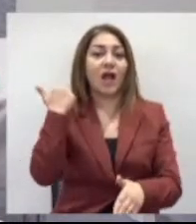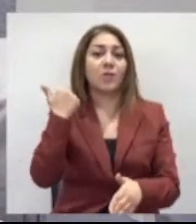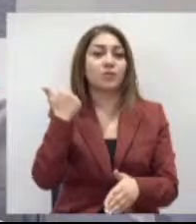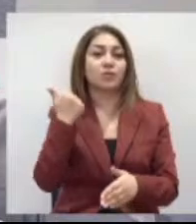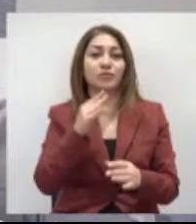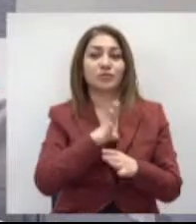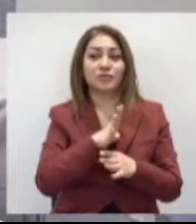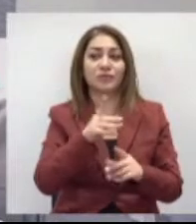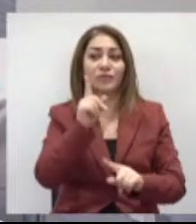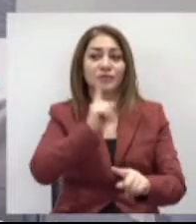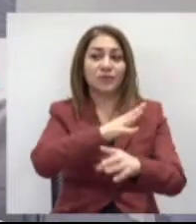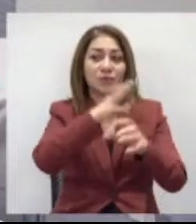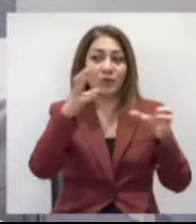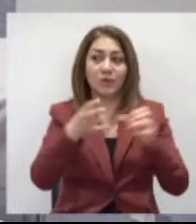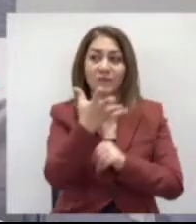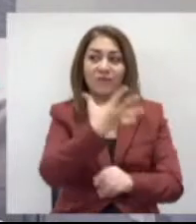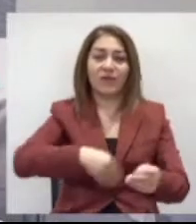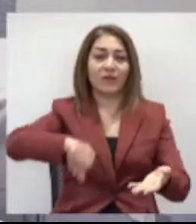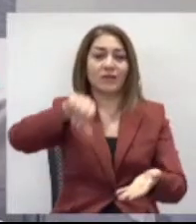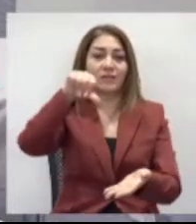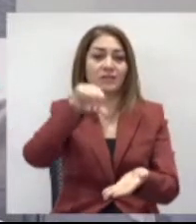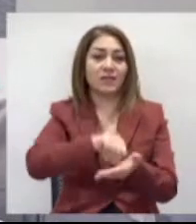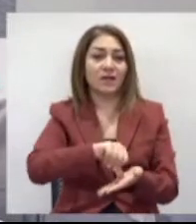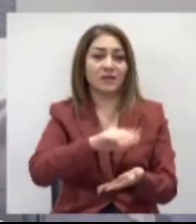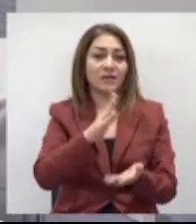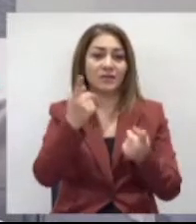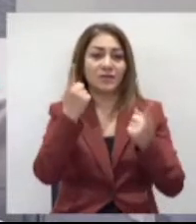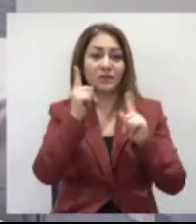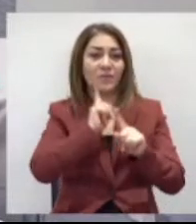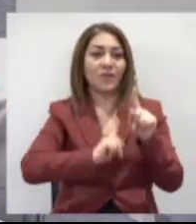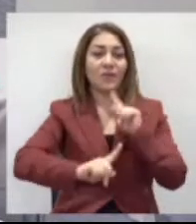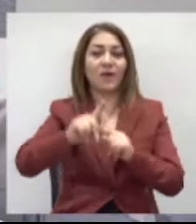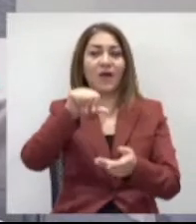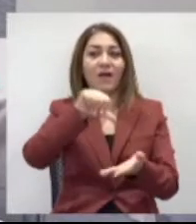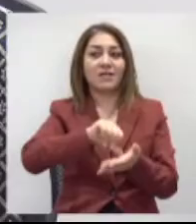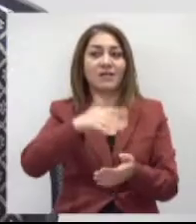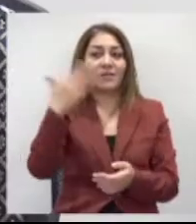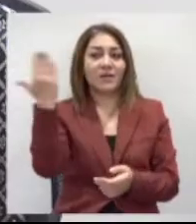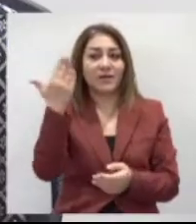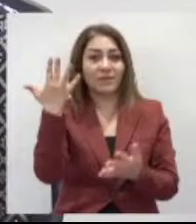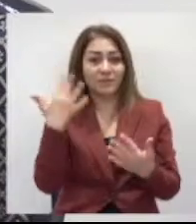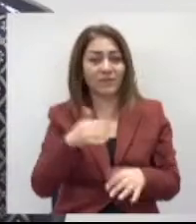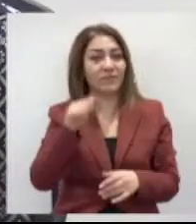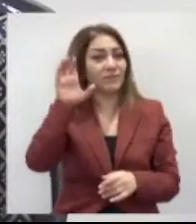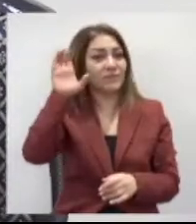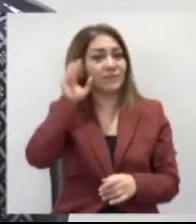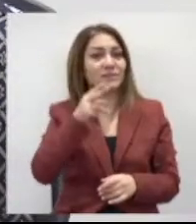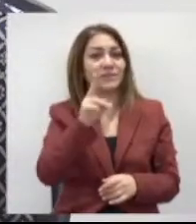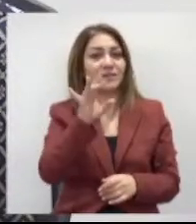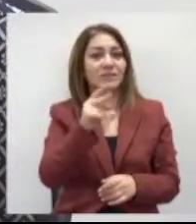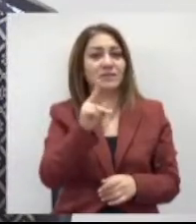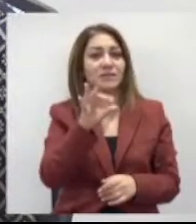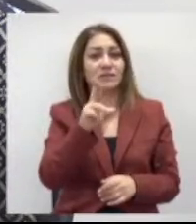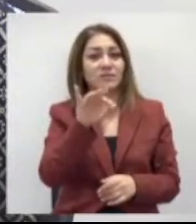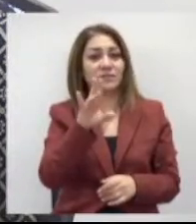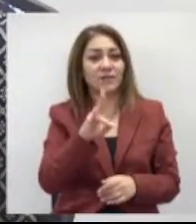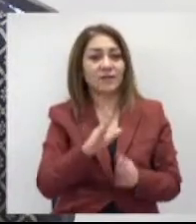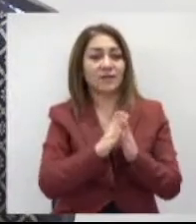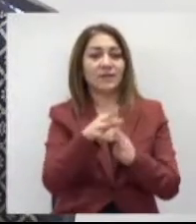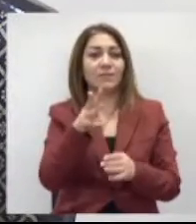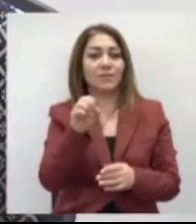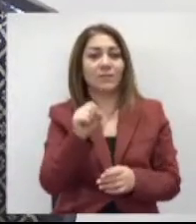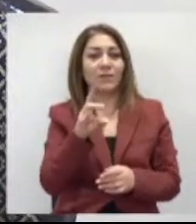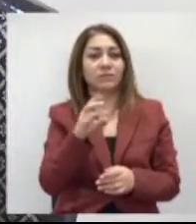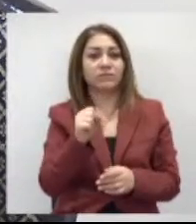ամբողջ խորհրդի իր ամբողջ կազմով ներկա է եւ խորհրդի բոլոր անդամները արտահայտվեցին։ Լսենք նաեւ պարոն Կիրակոսյանին, հետո խնդրենք Տիկին